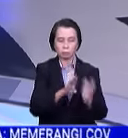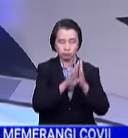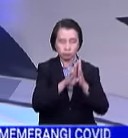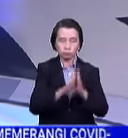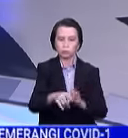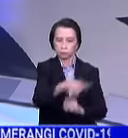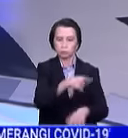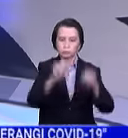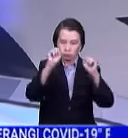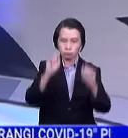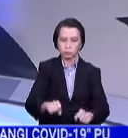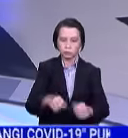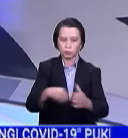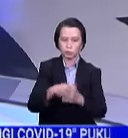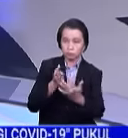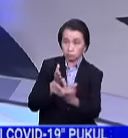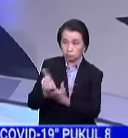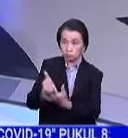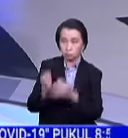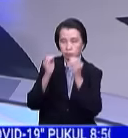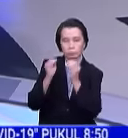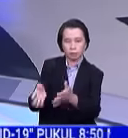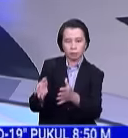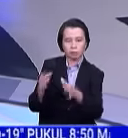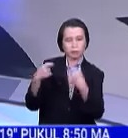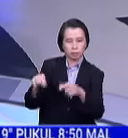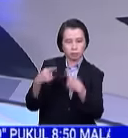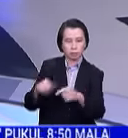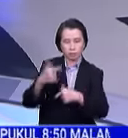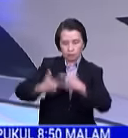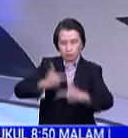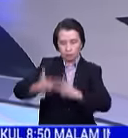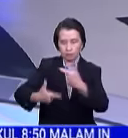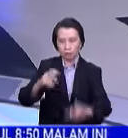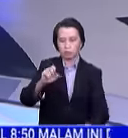membuktikan kemampuan dalam mengharungi baki saingan Liga Super.